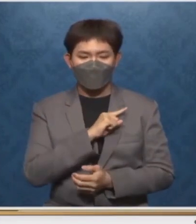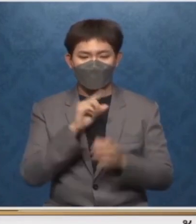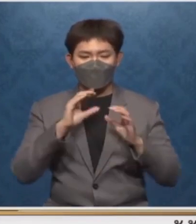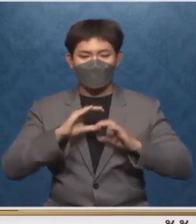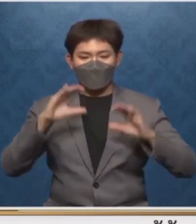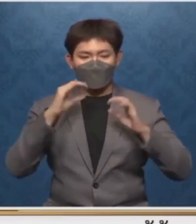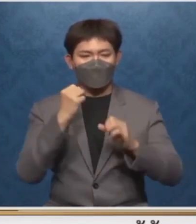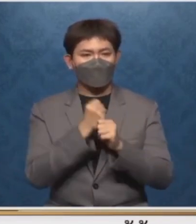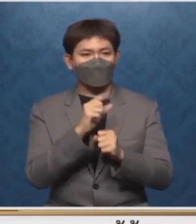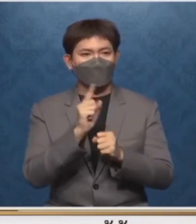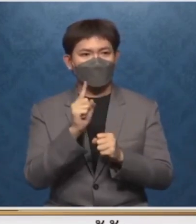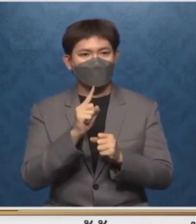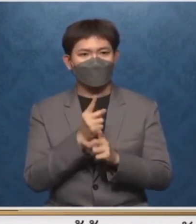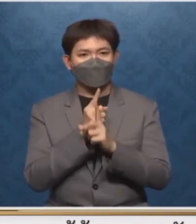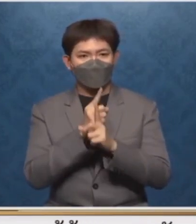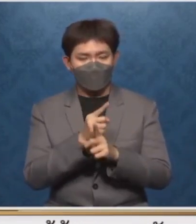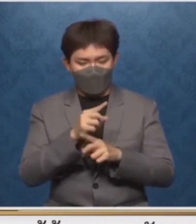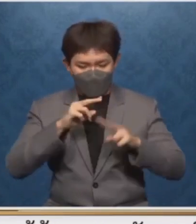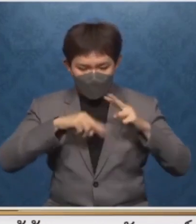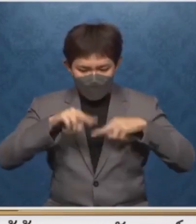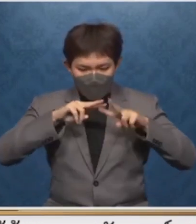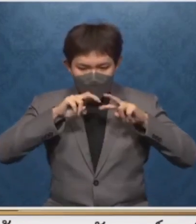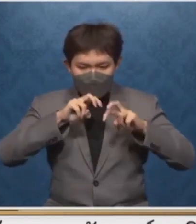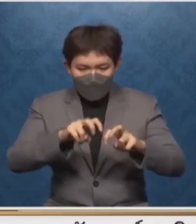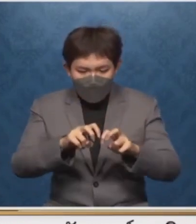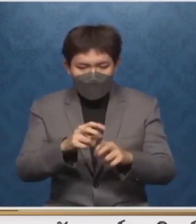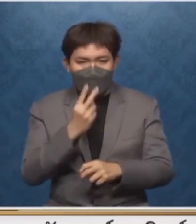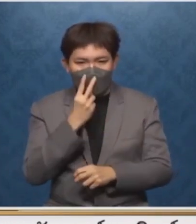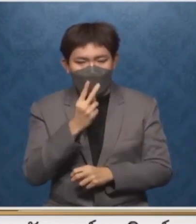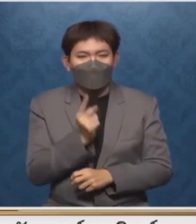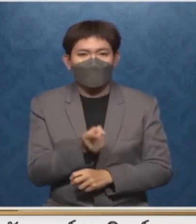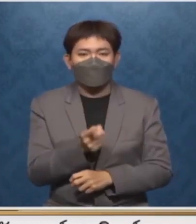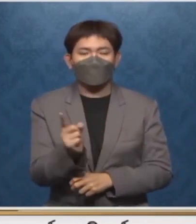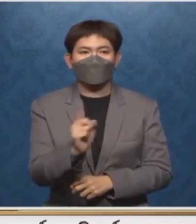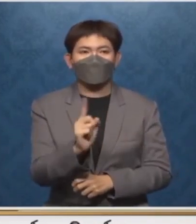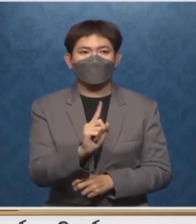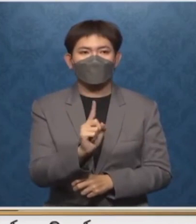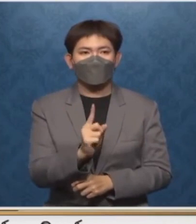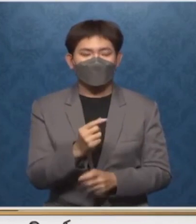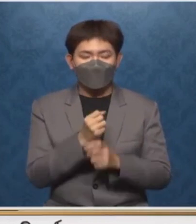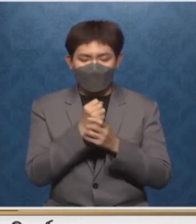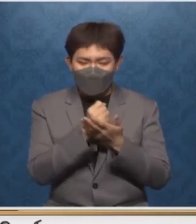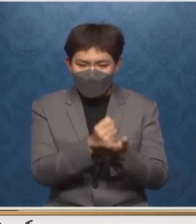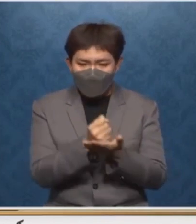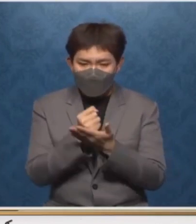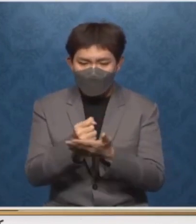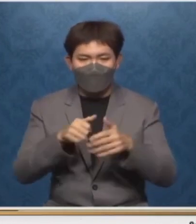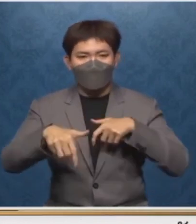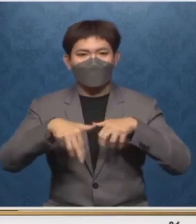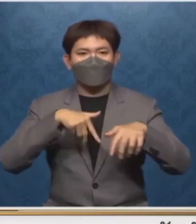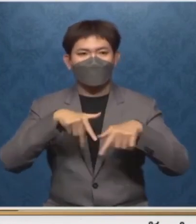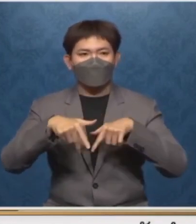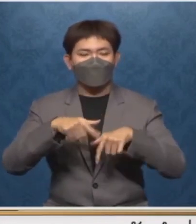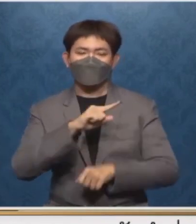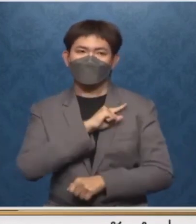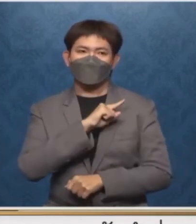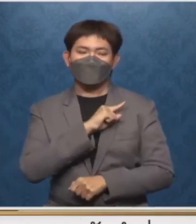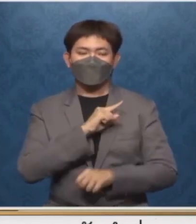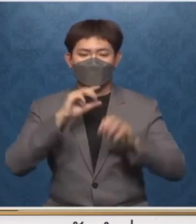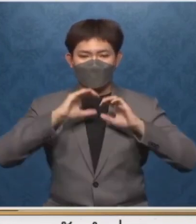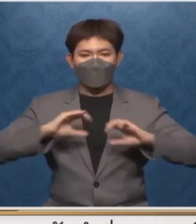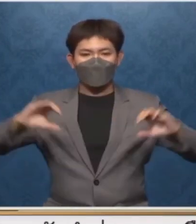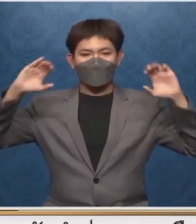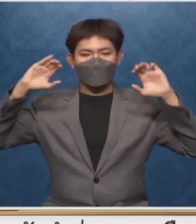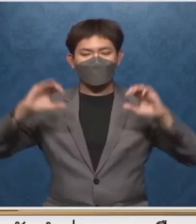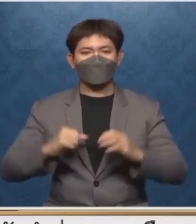ไปถึงการติดตามสืบสวนสอบสวนหาความจริงและเยียวยาช่วยเหลือก็เป็นหน้าที่ของรัฐเช่นกัน